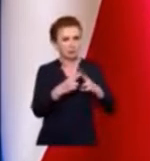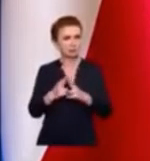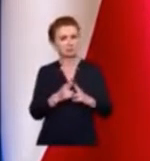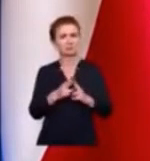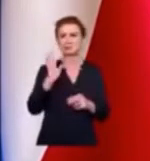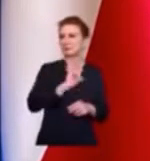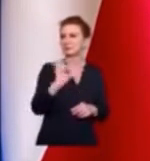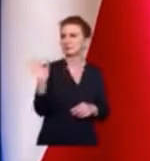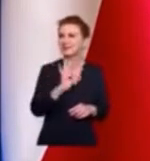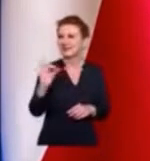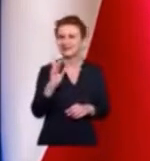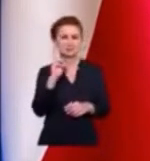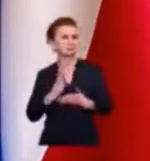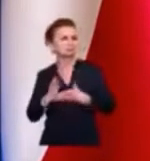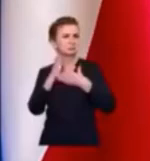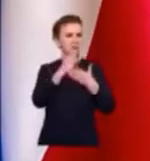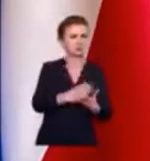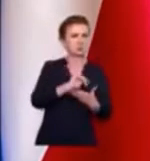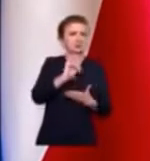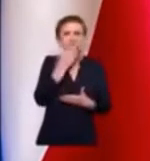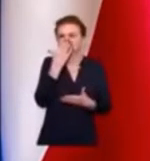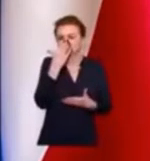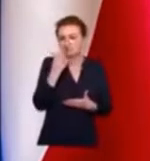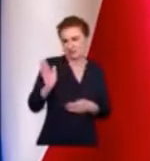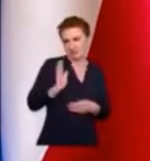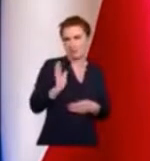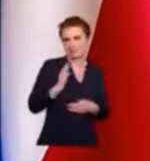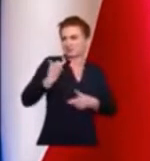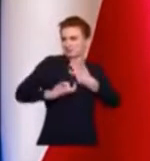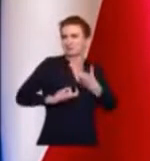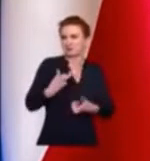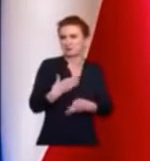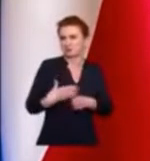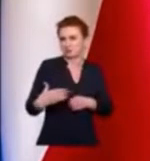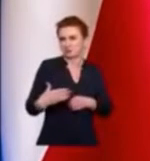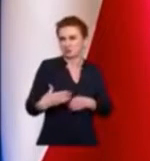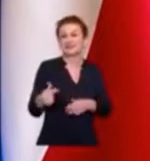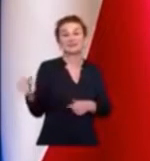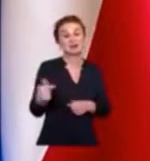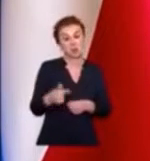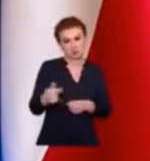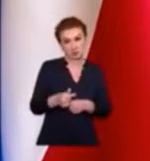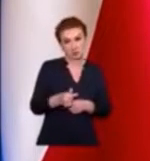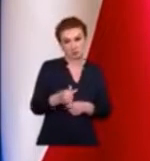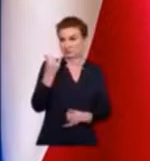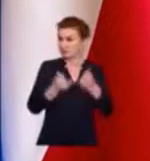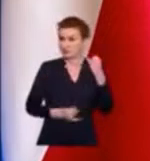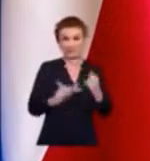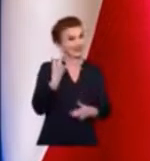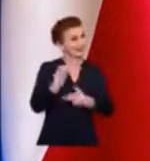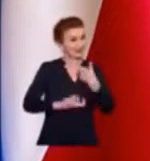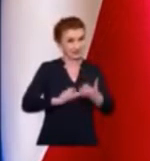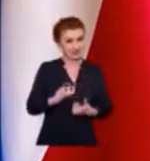którzy doradzą, jak bezpiecznie przeprowadzić ten proces. Ale on jest konieczny, bo jeśli tego nie zrobimy,